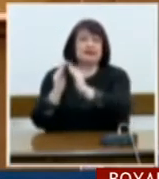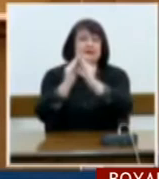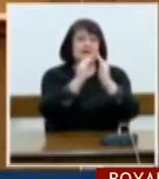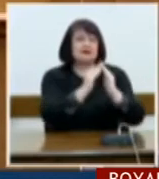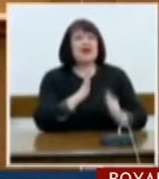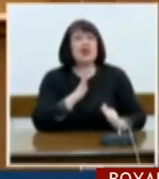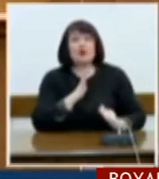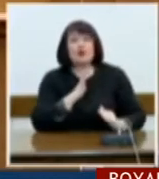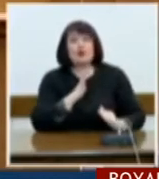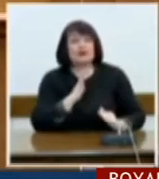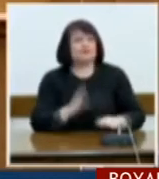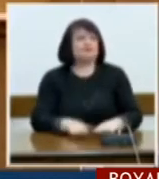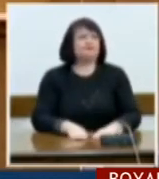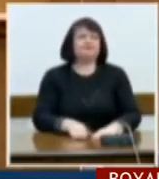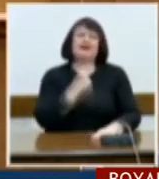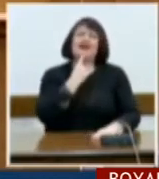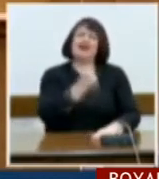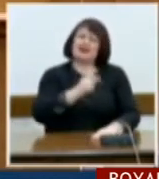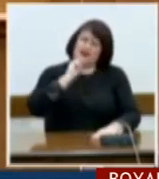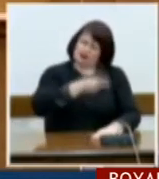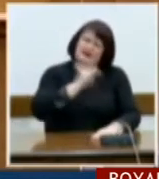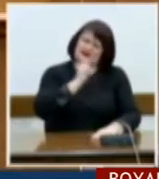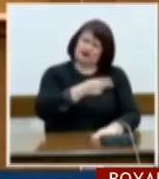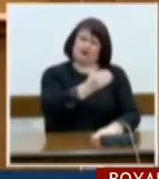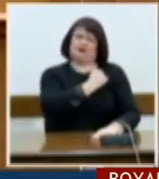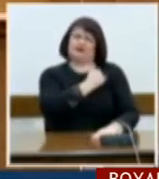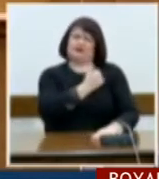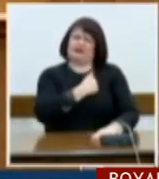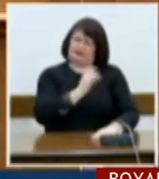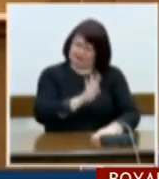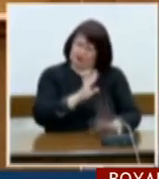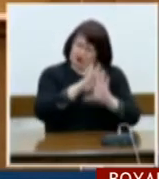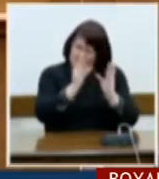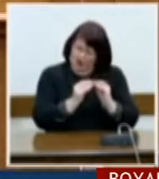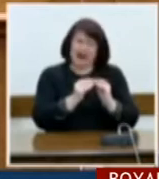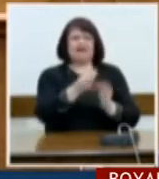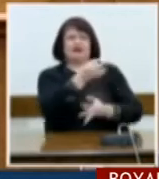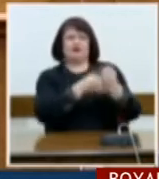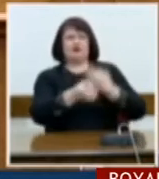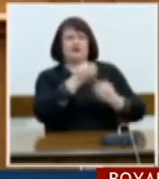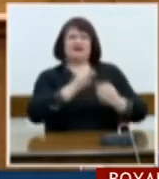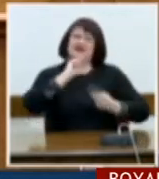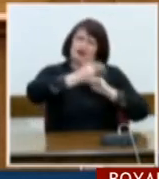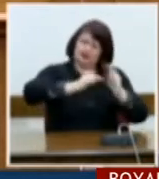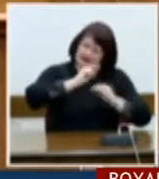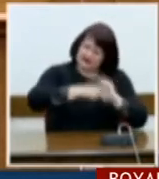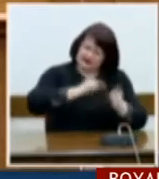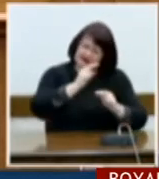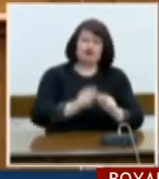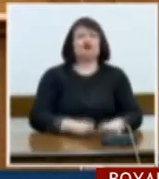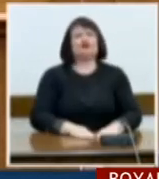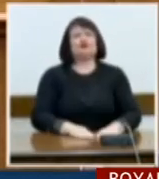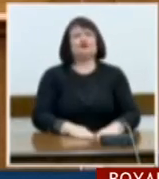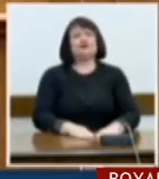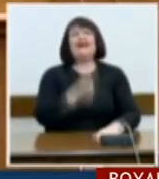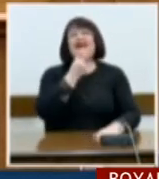Θα έρθω και στους χαρακτηρισμούς και θα τους απαντήσω. Όλους αυτούς τους χαρακτηρισμούς. Για τα μικρά και τα εύκολα που